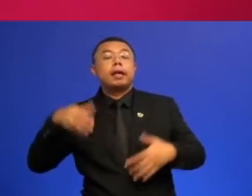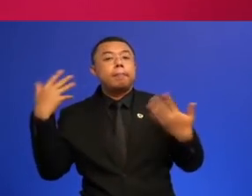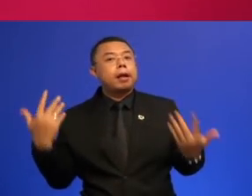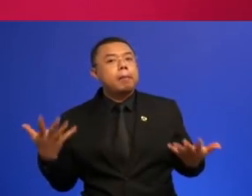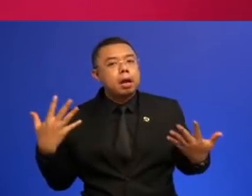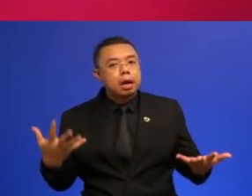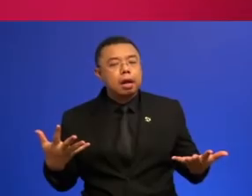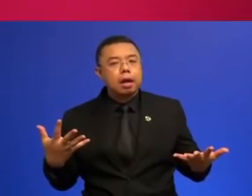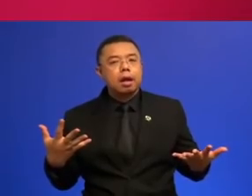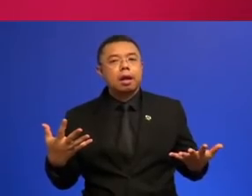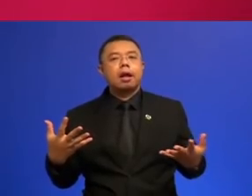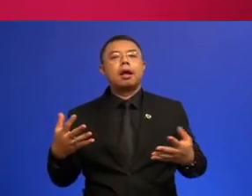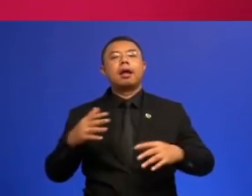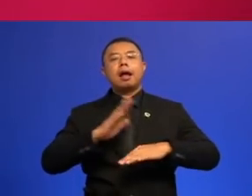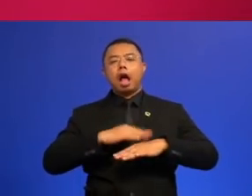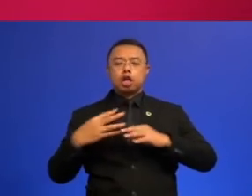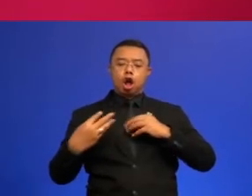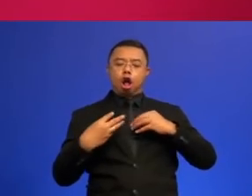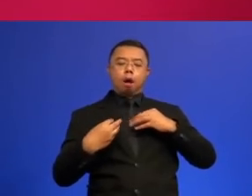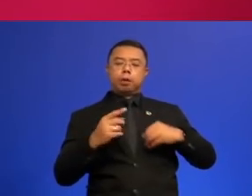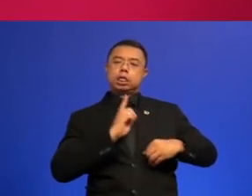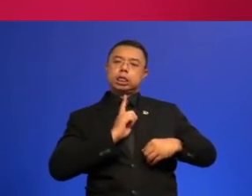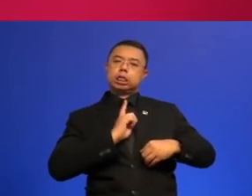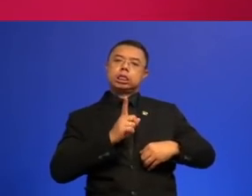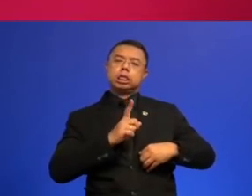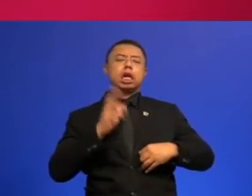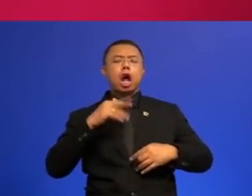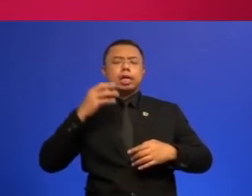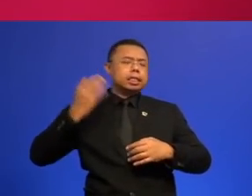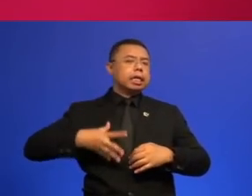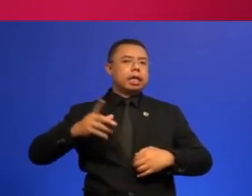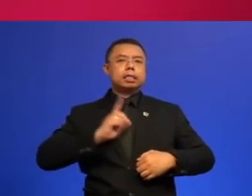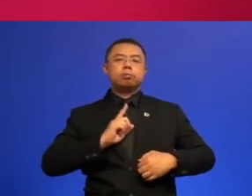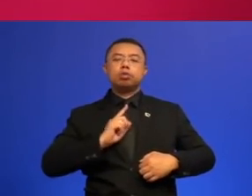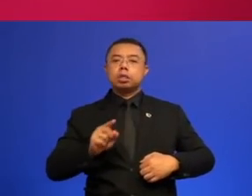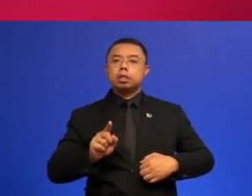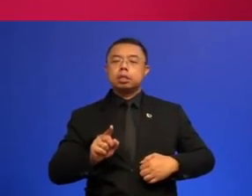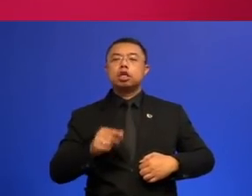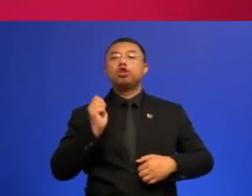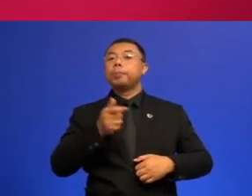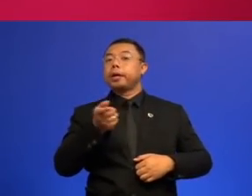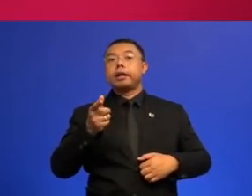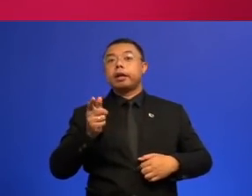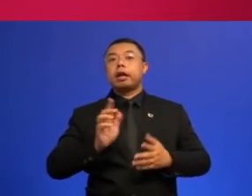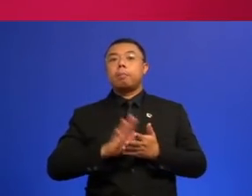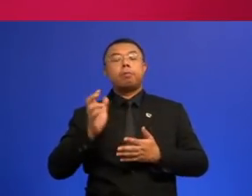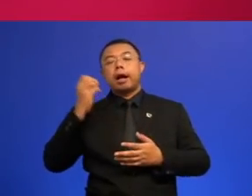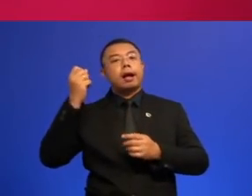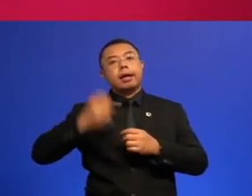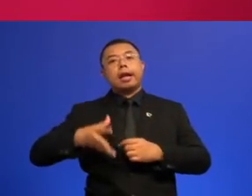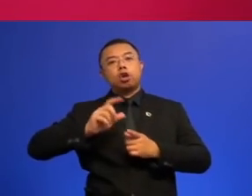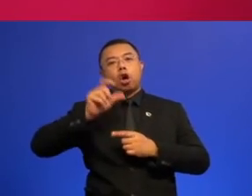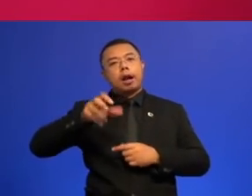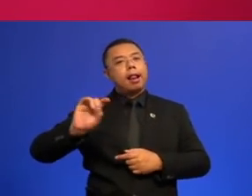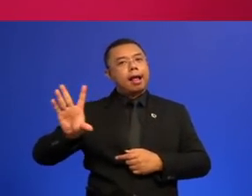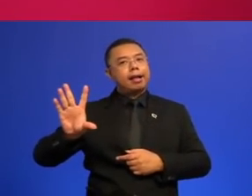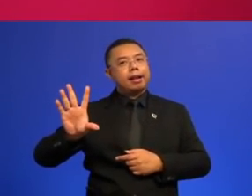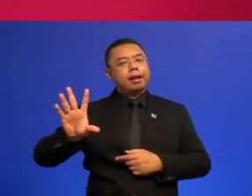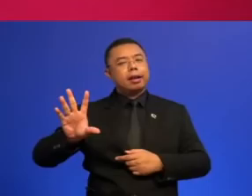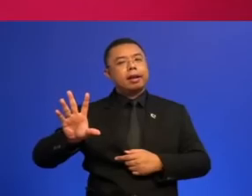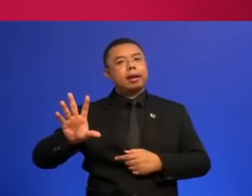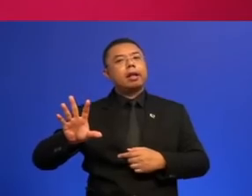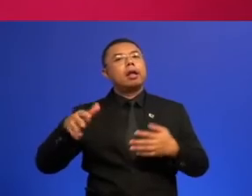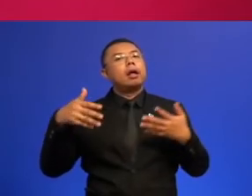gimana? Ajak bicara kepada dirimu sendiri. Kamu harus keras kepada dirimu sendiri. Supaya kamu gak keras kepada orang. Ya.